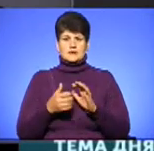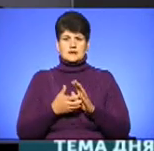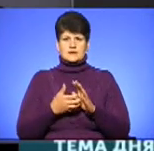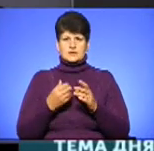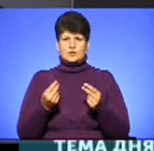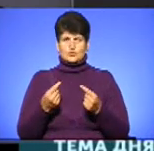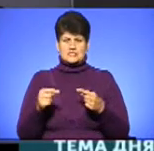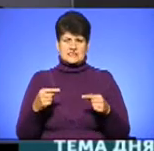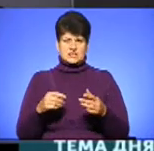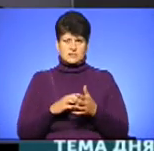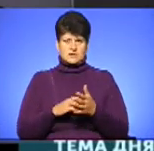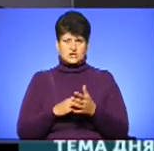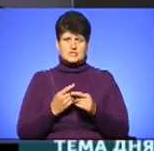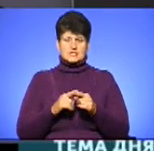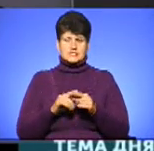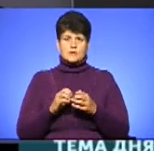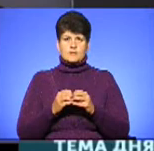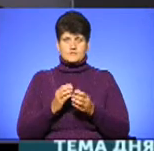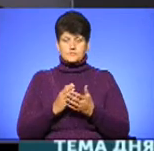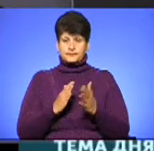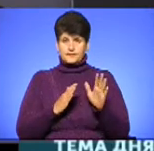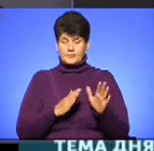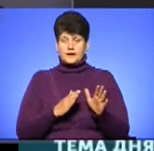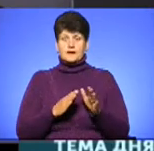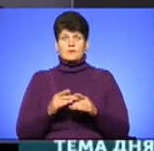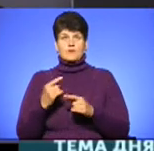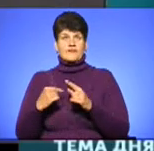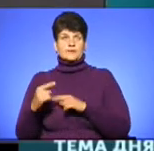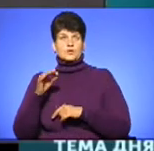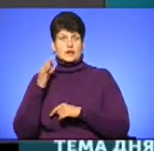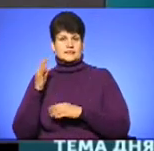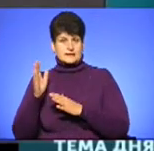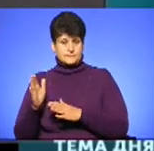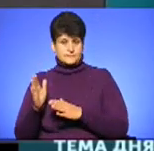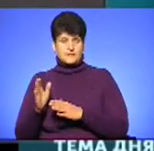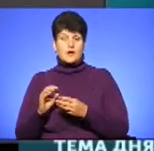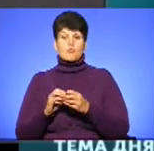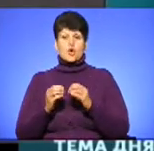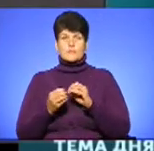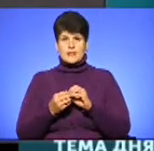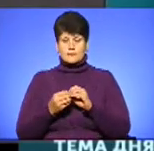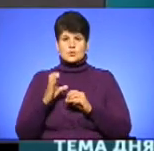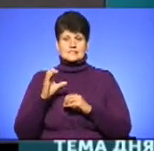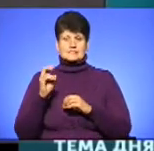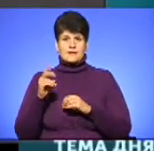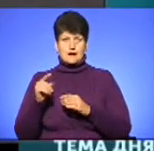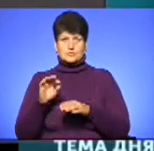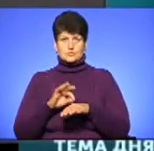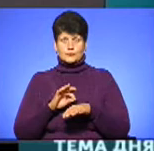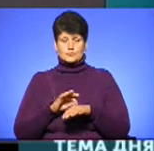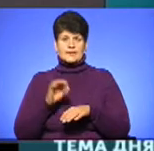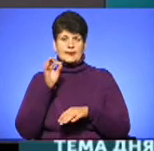інших причин, та проблема не розв'язана. Значить, повернемося до лисиць. Значить, проблему сказу лисиць розв'язала в